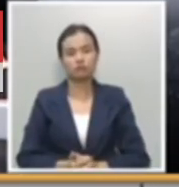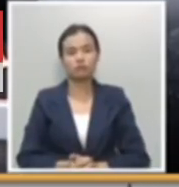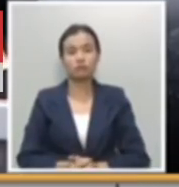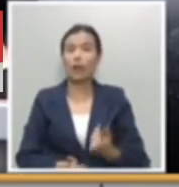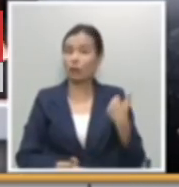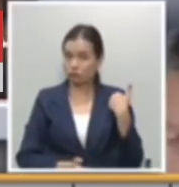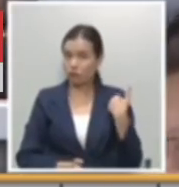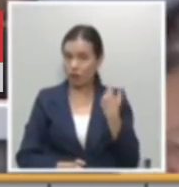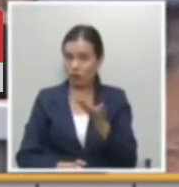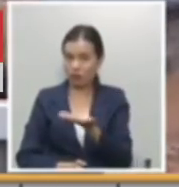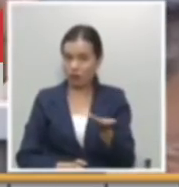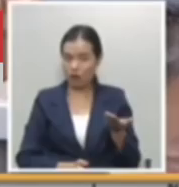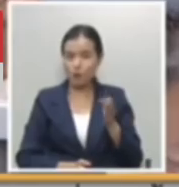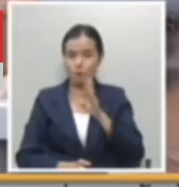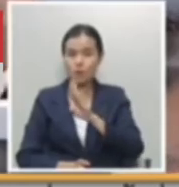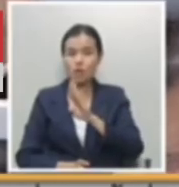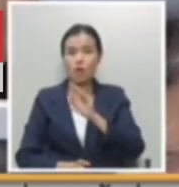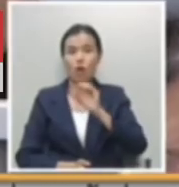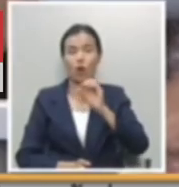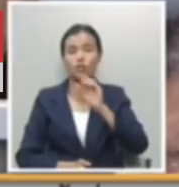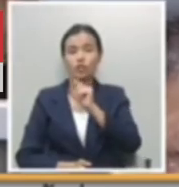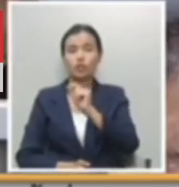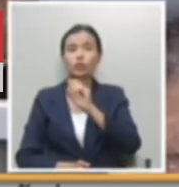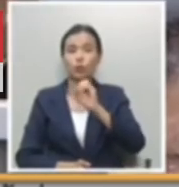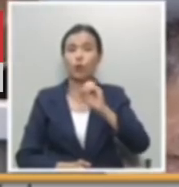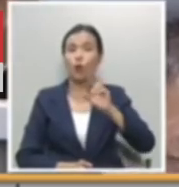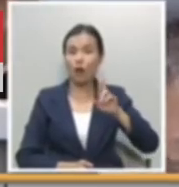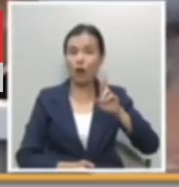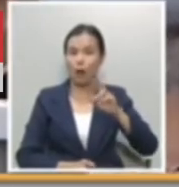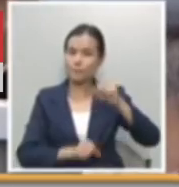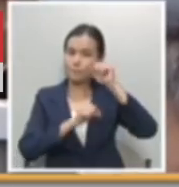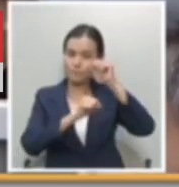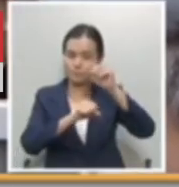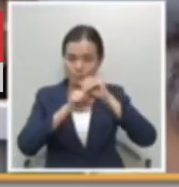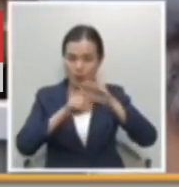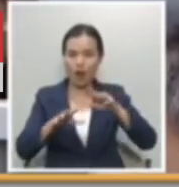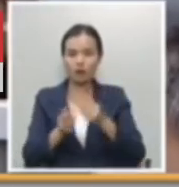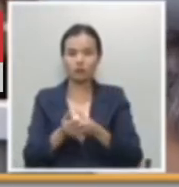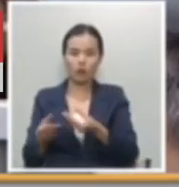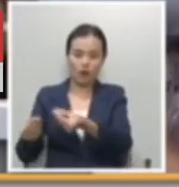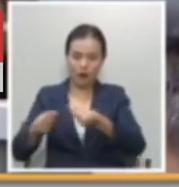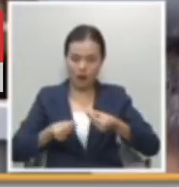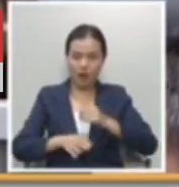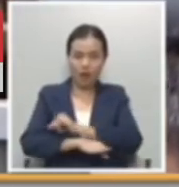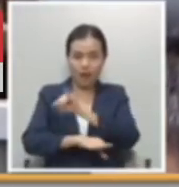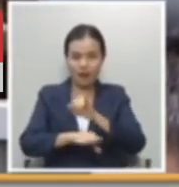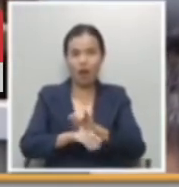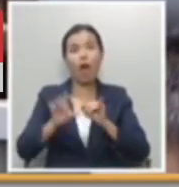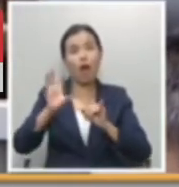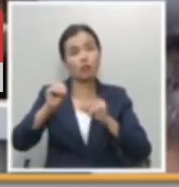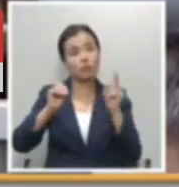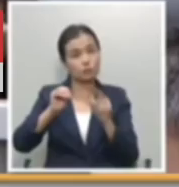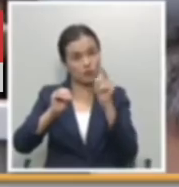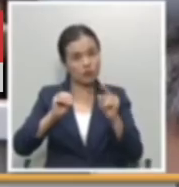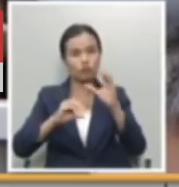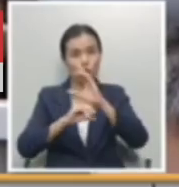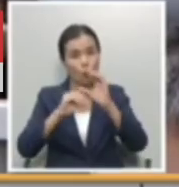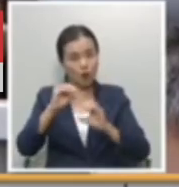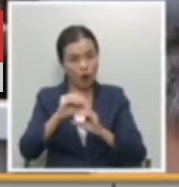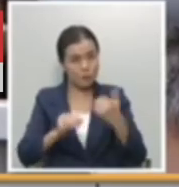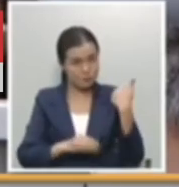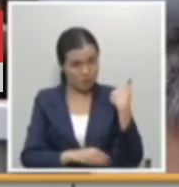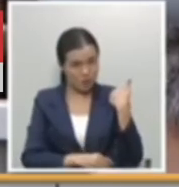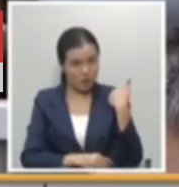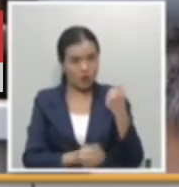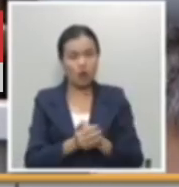ไหมครับพี่น้องครับ TOR ประกาศออกมาแล้วว่าจะต้องส่งมอบที่ให้ 50% ของโครงการร